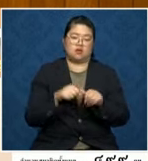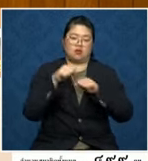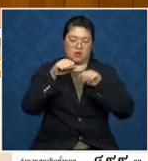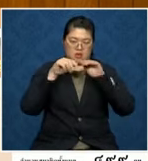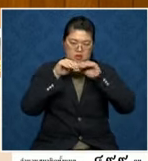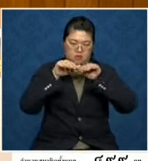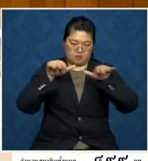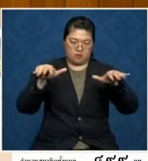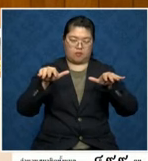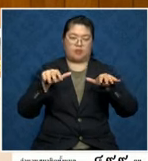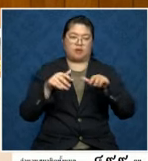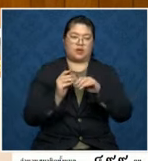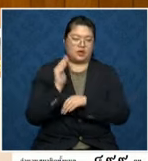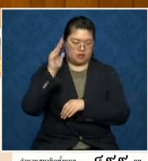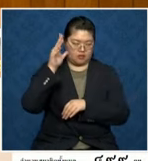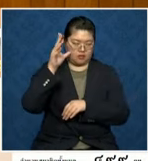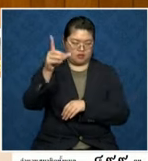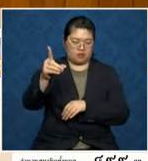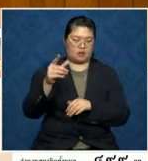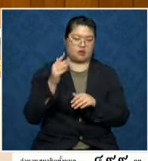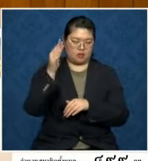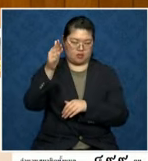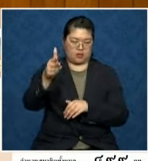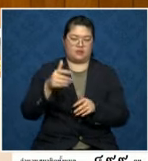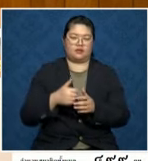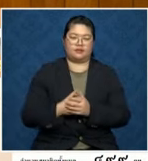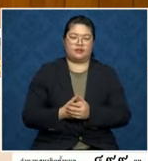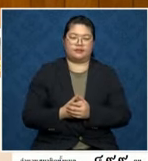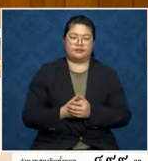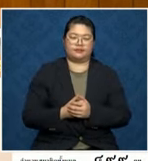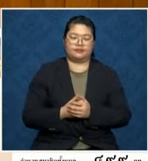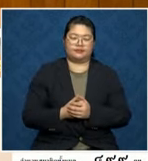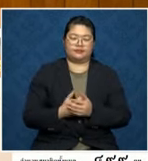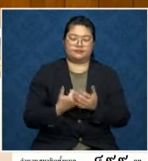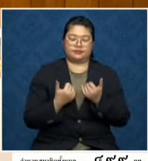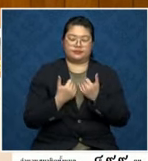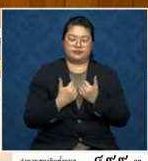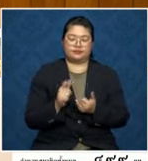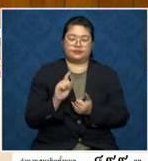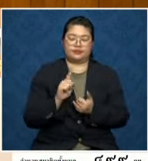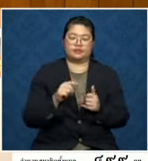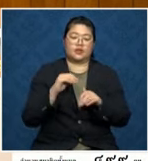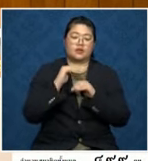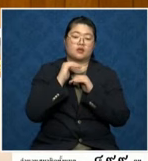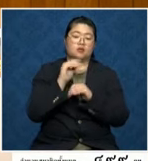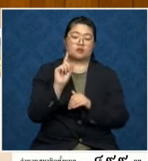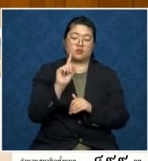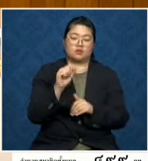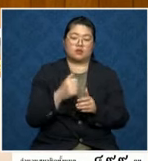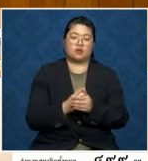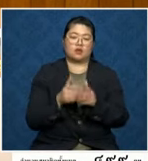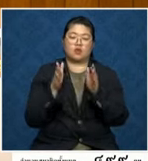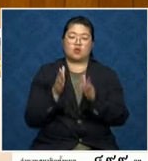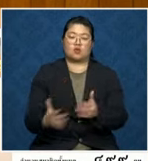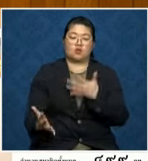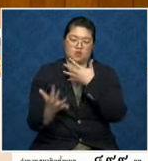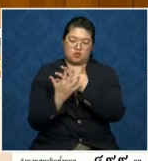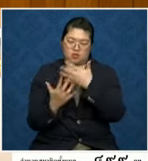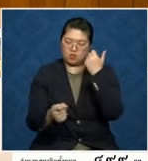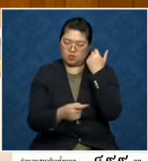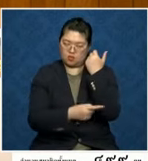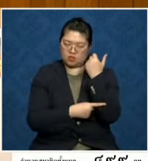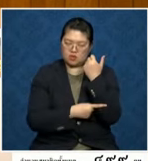ถัดจากวันประกาศราชกิจจานุเบกษาเป็นต้นไปรวมทั้งกำหนดให้ผู้ต้องโทษหรือ